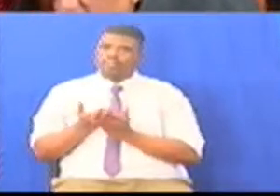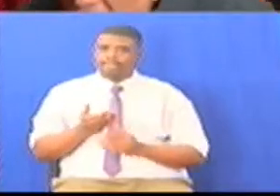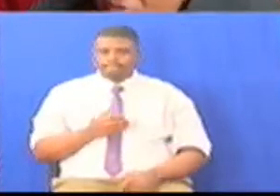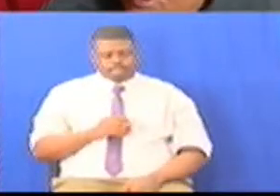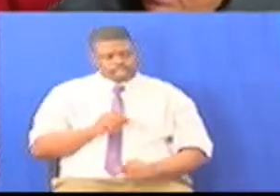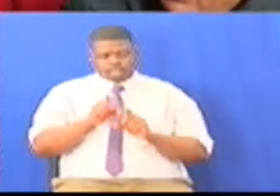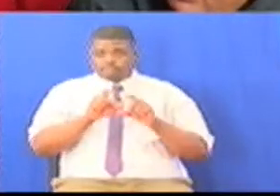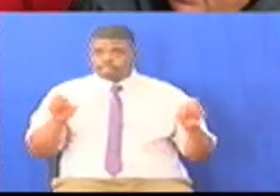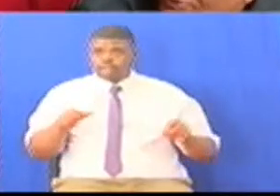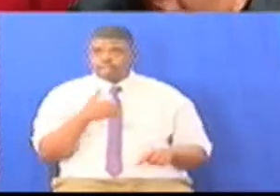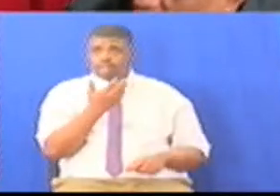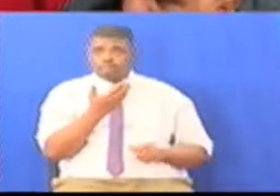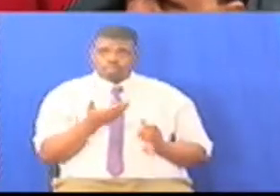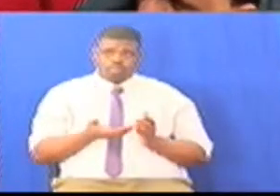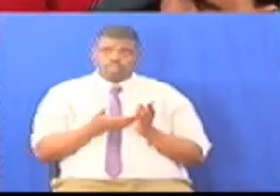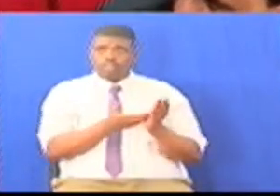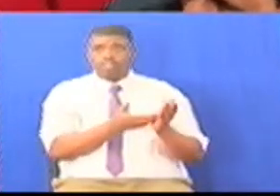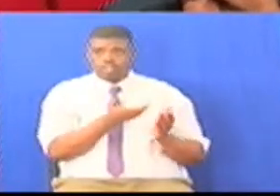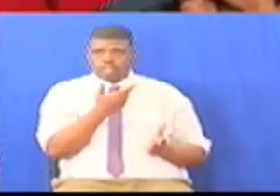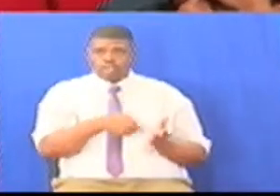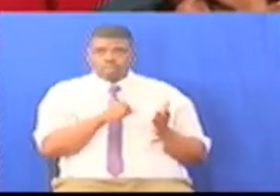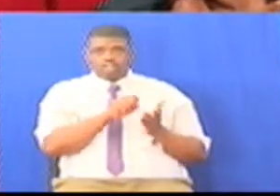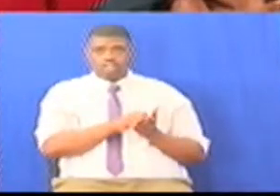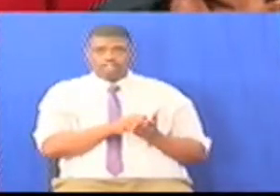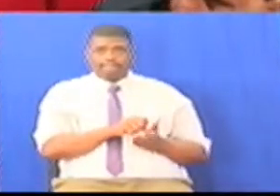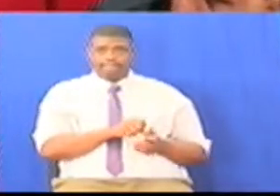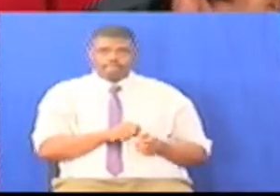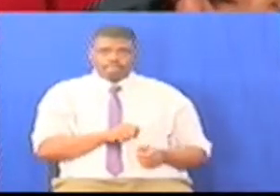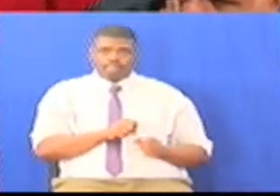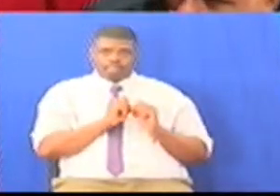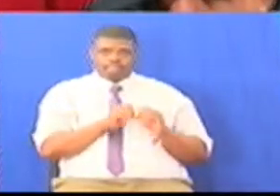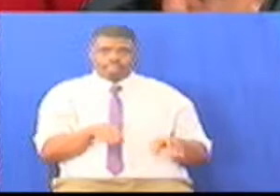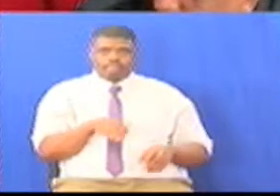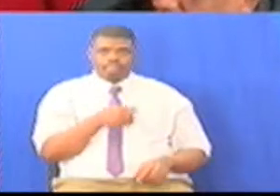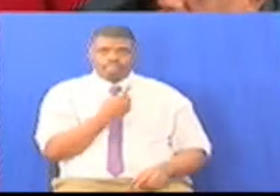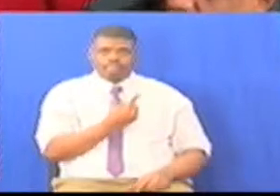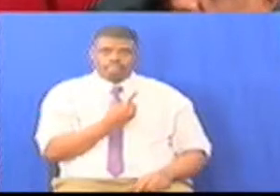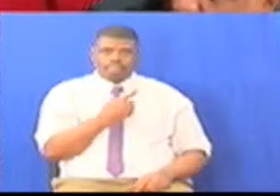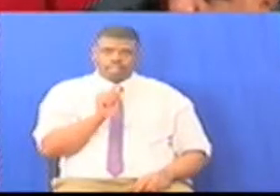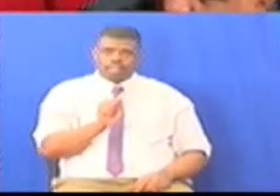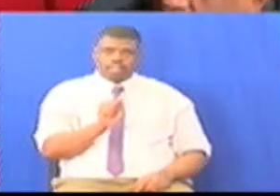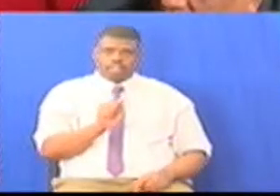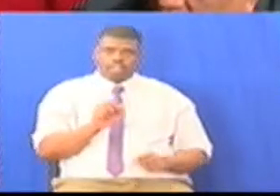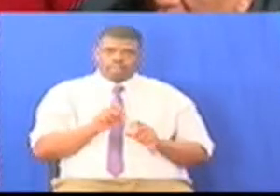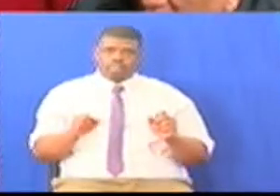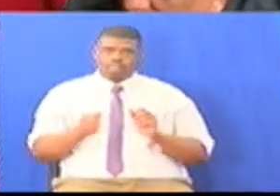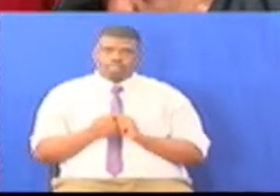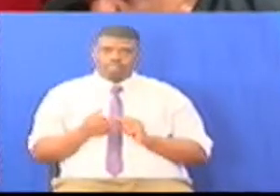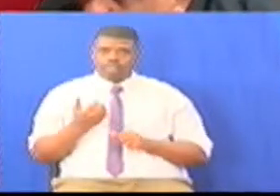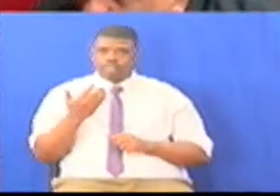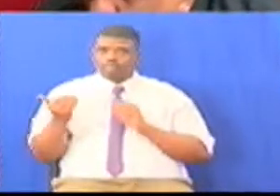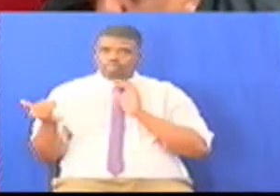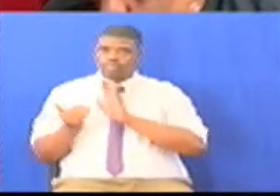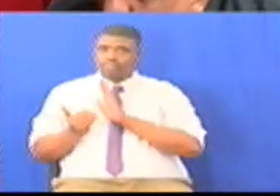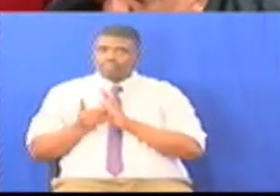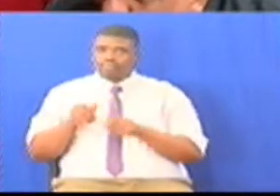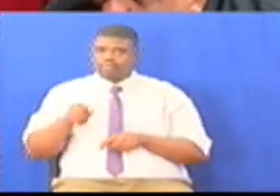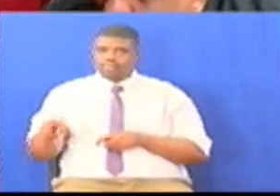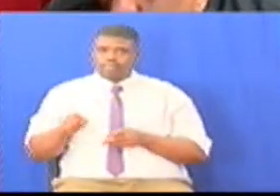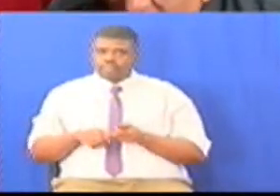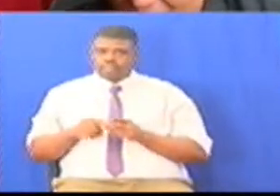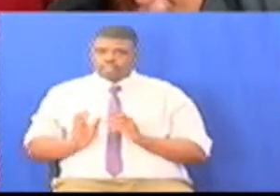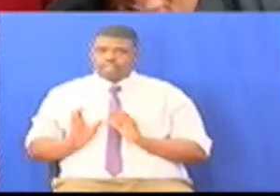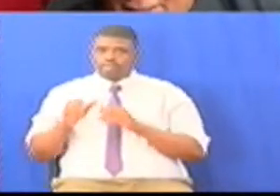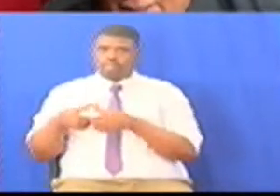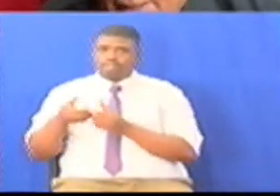mswada inayopendekeza kuongeza fasiri mpya ya 1A katika kifungu cha 15 cha sheria hiyo. Badala yake,